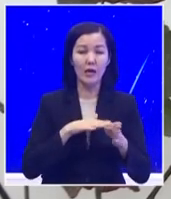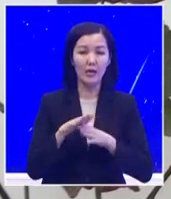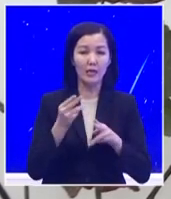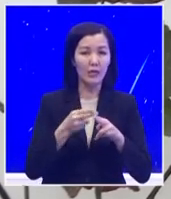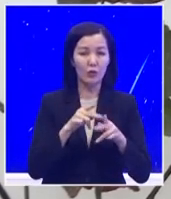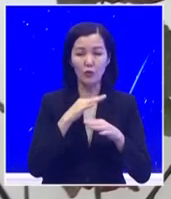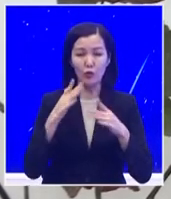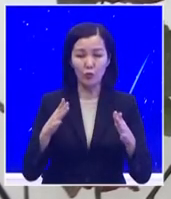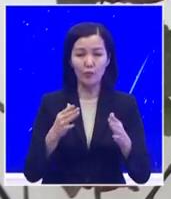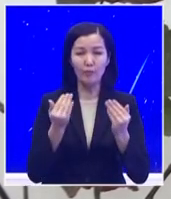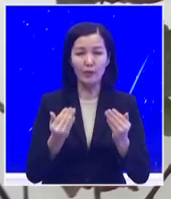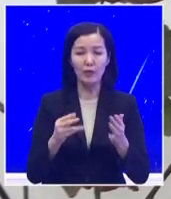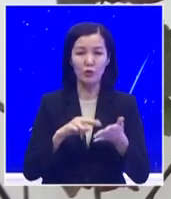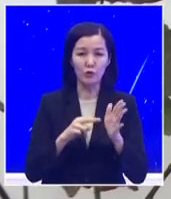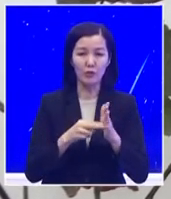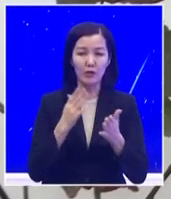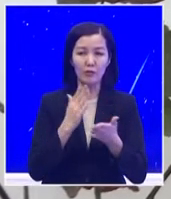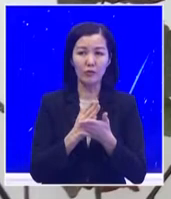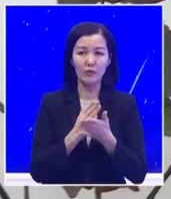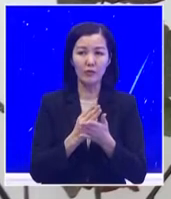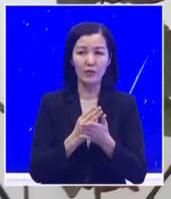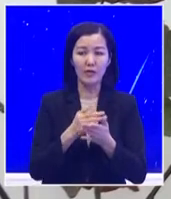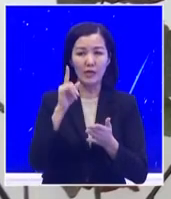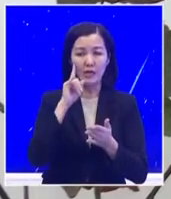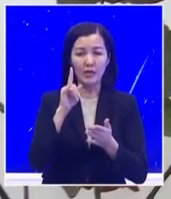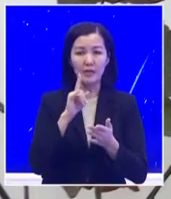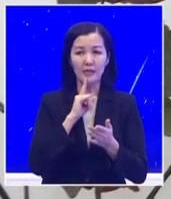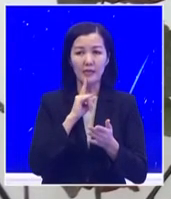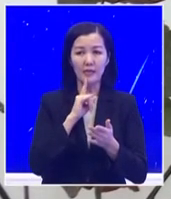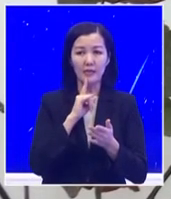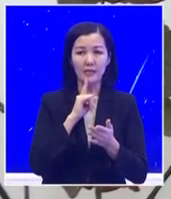Мысалы, биылға жоспарлап отырмыз. Қазақ биф деген